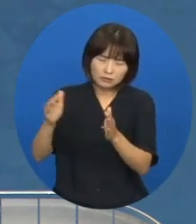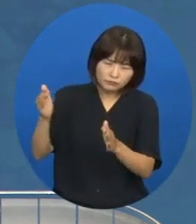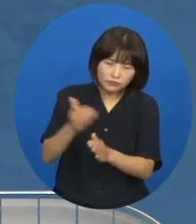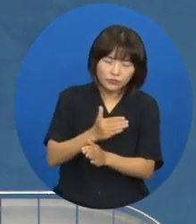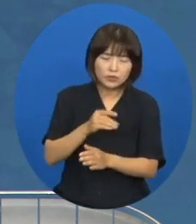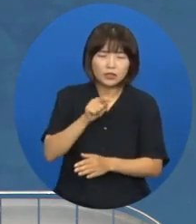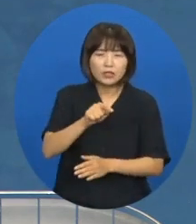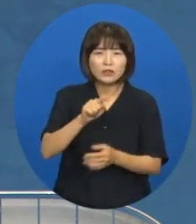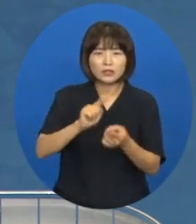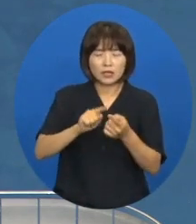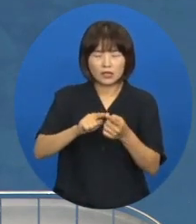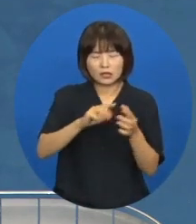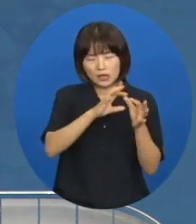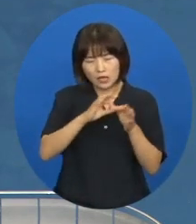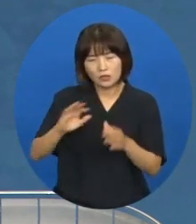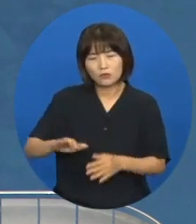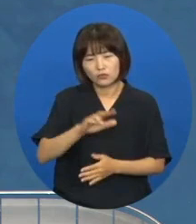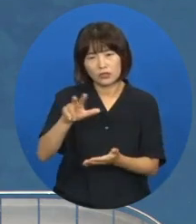문제가 되는 것입니다.